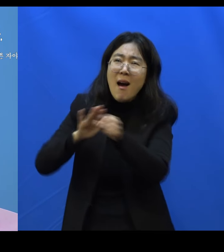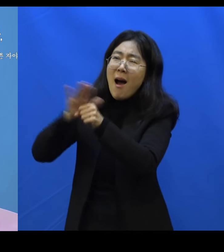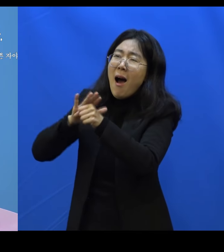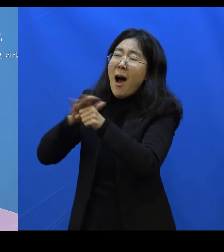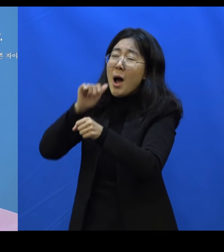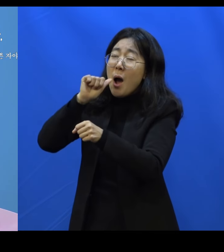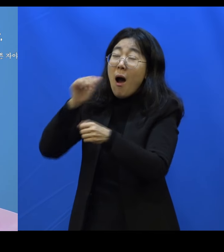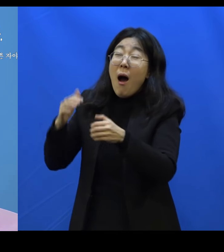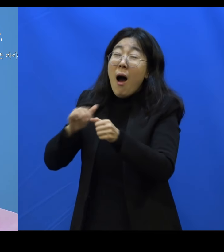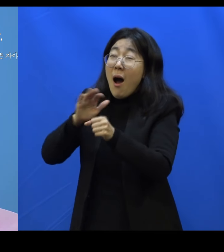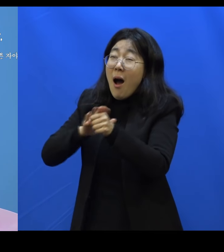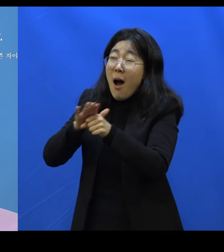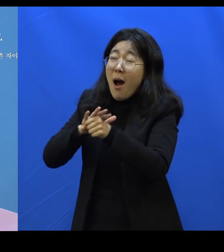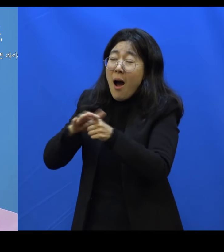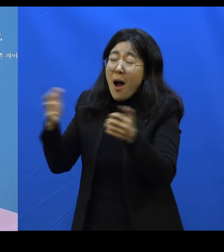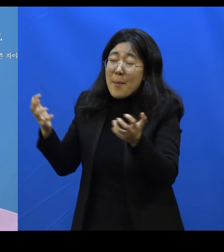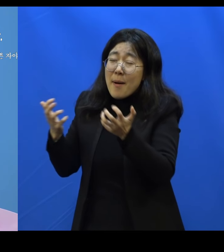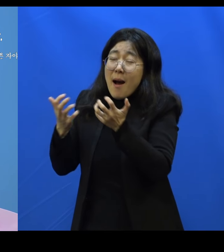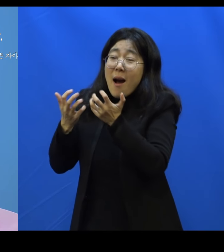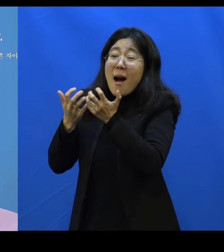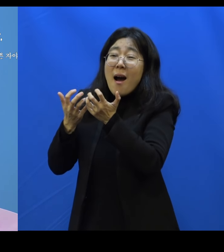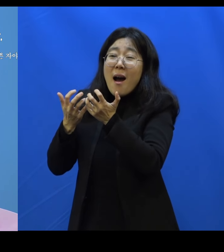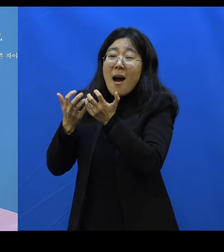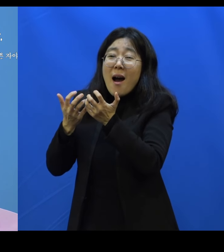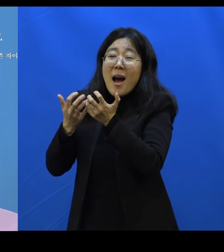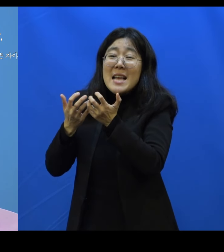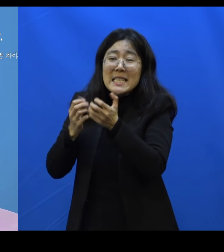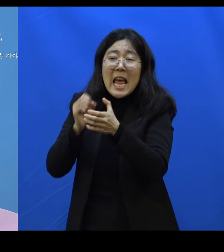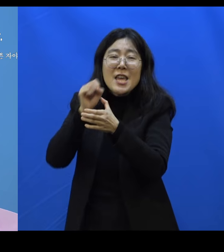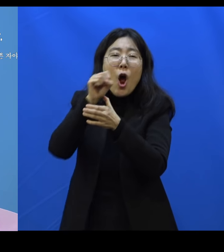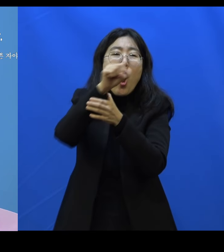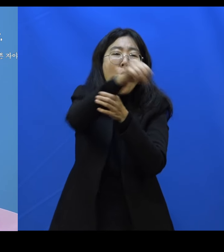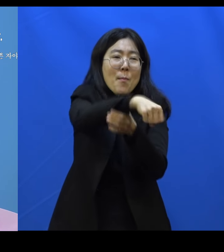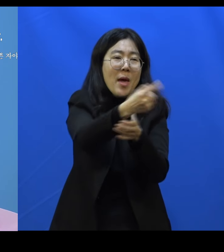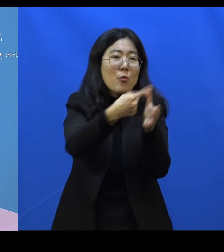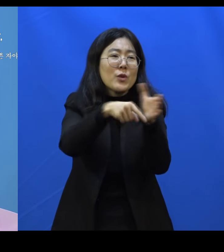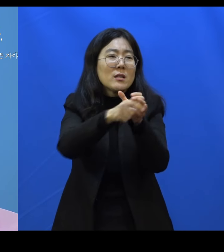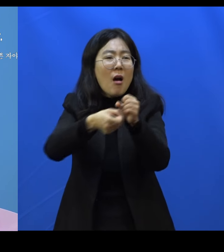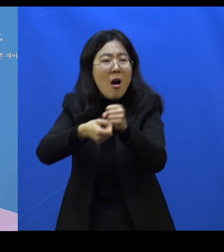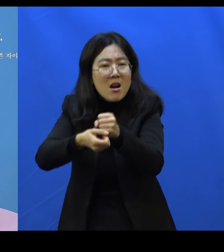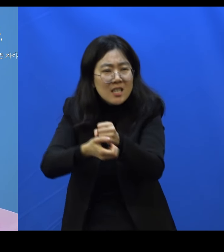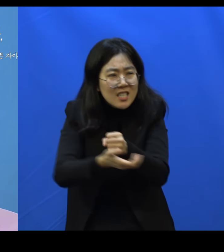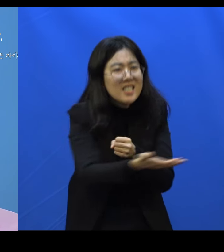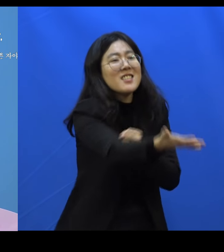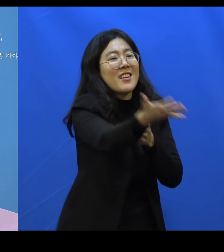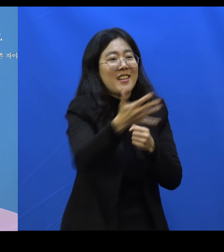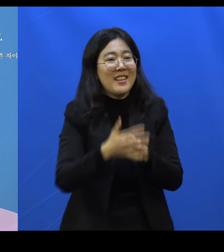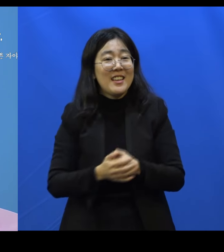됐다. 이제 열매를 맺을 계절이 왔다. 겨울은 지났다.